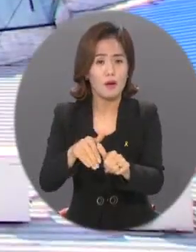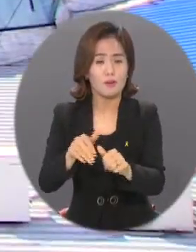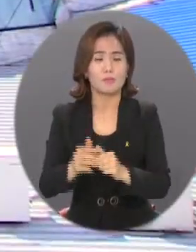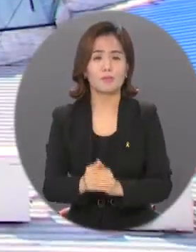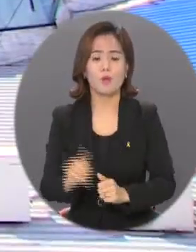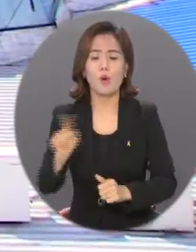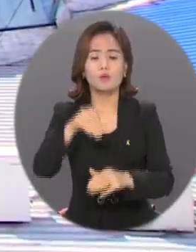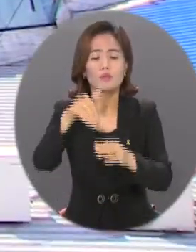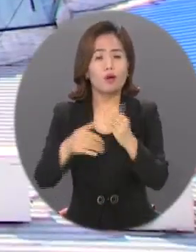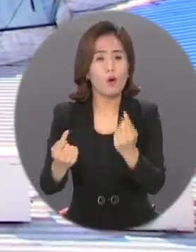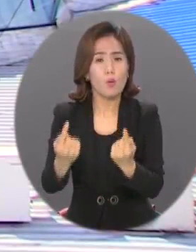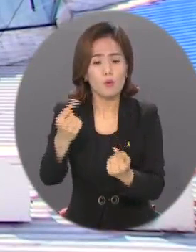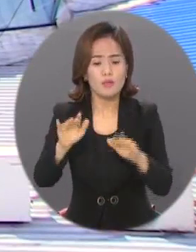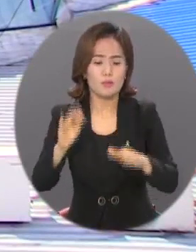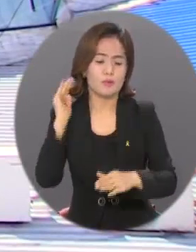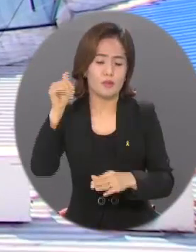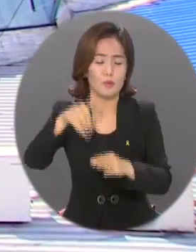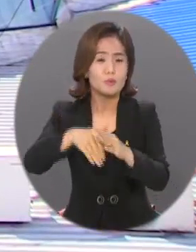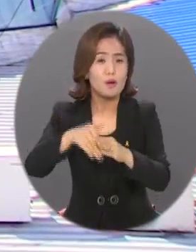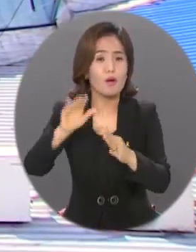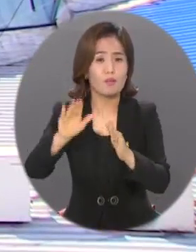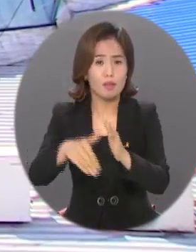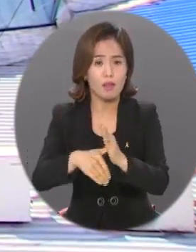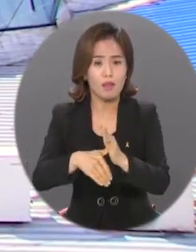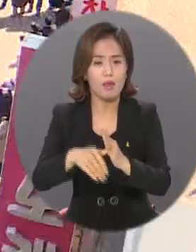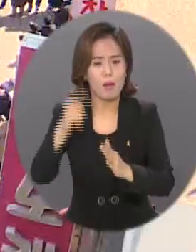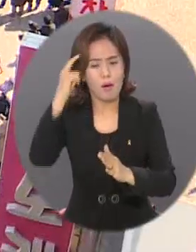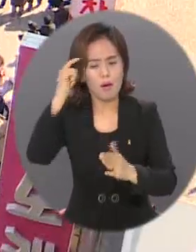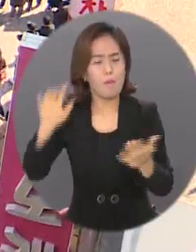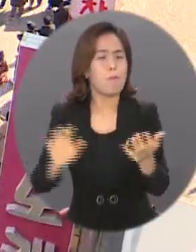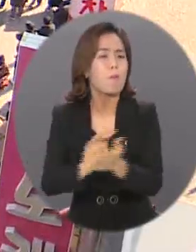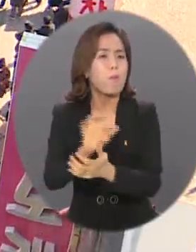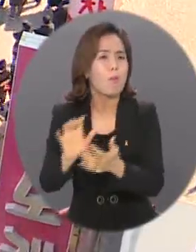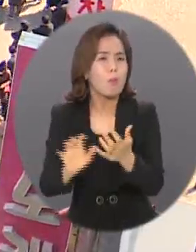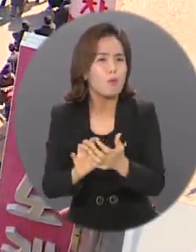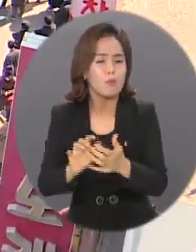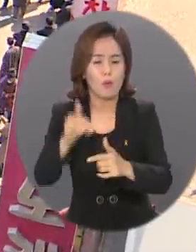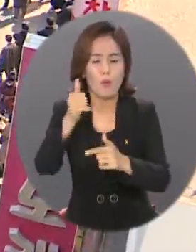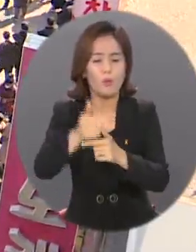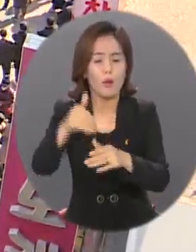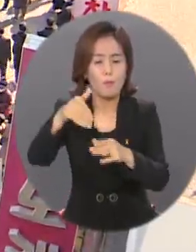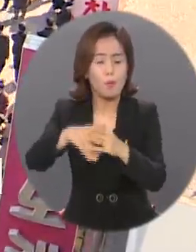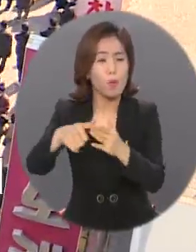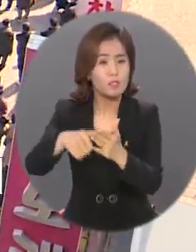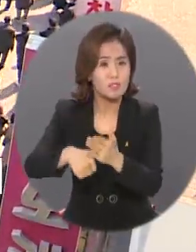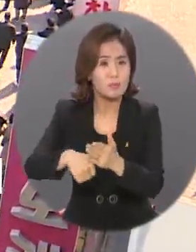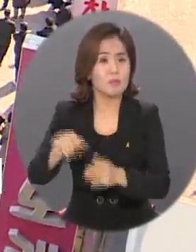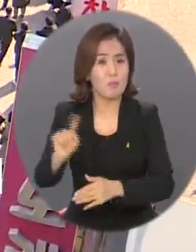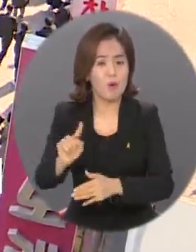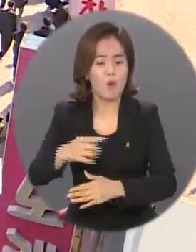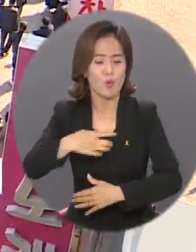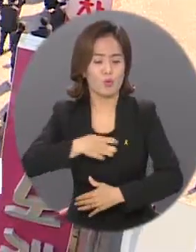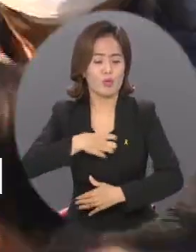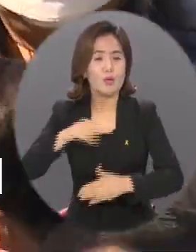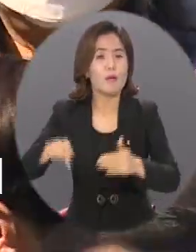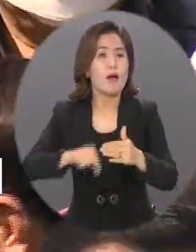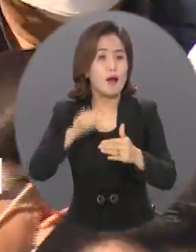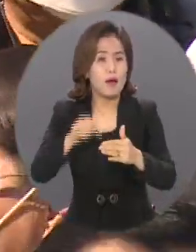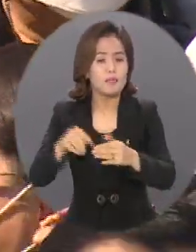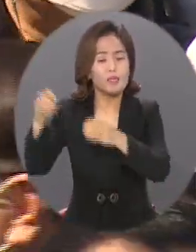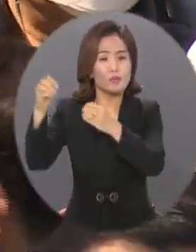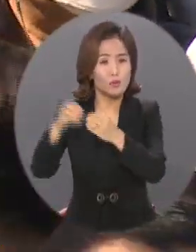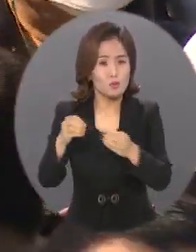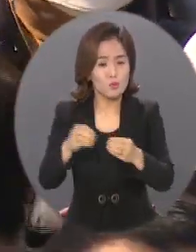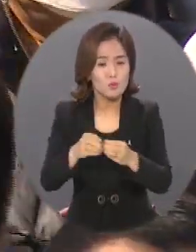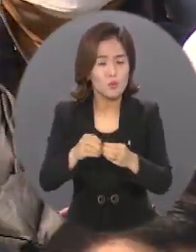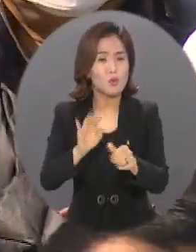어느 선거보다도 이번 대선에서 머릿속이 복잡해 보였던 호남 민심이 위기감 속에